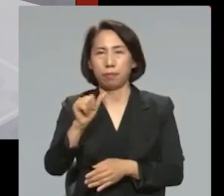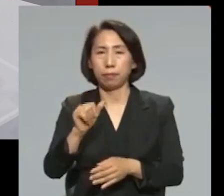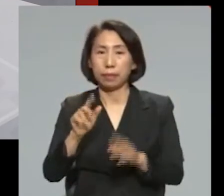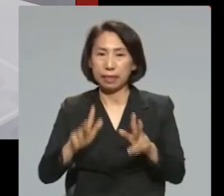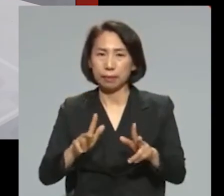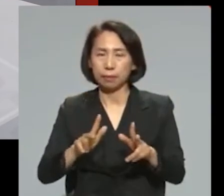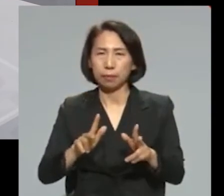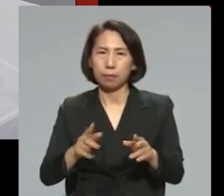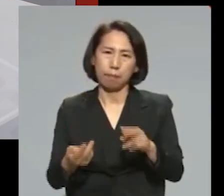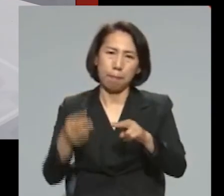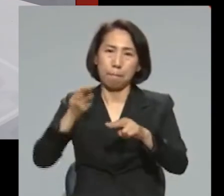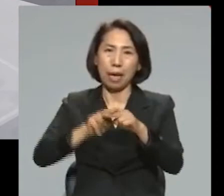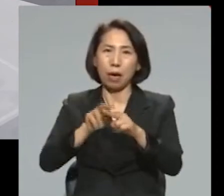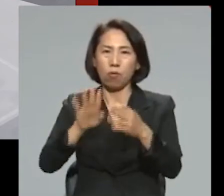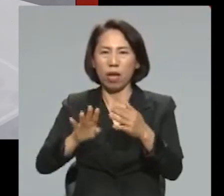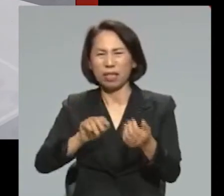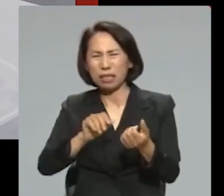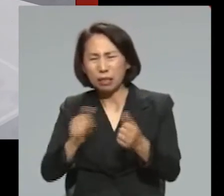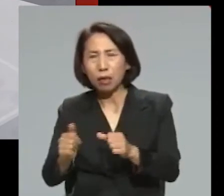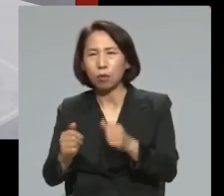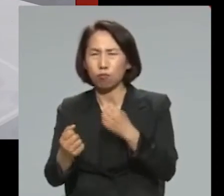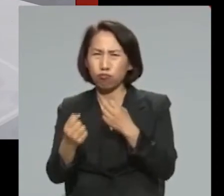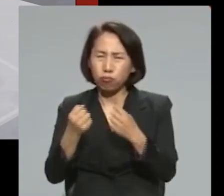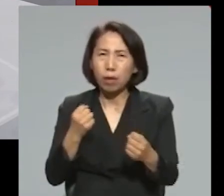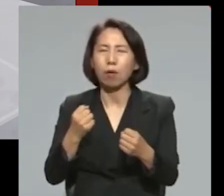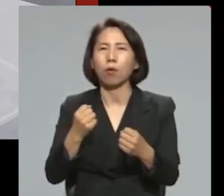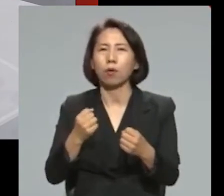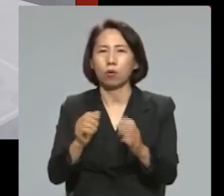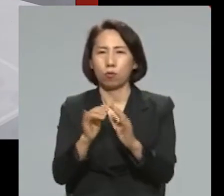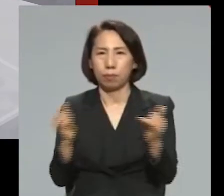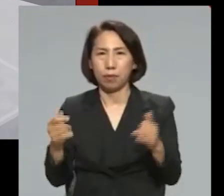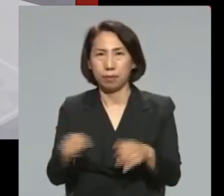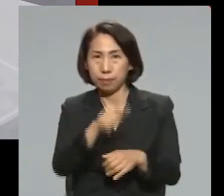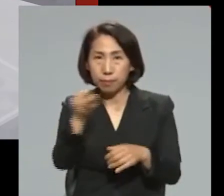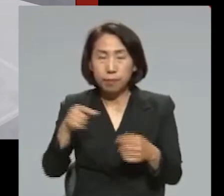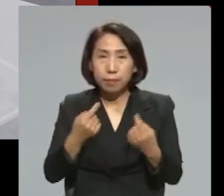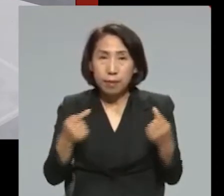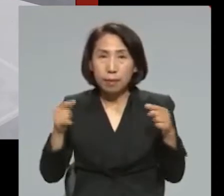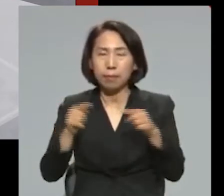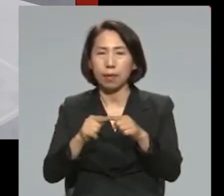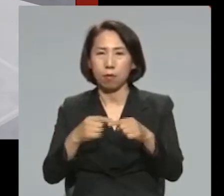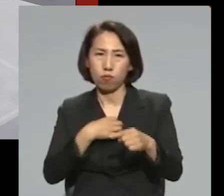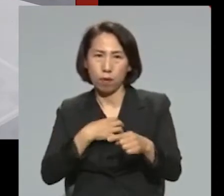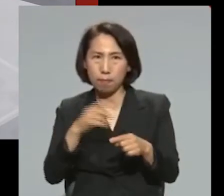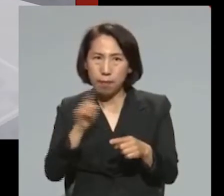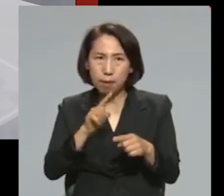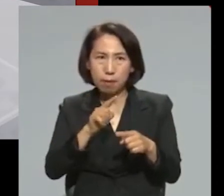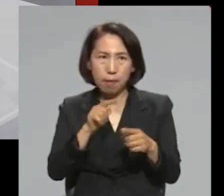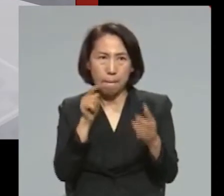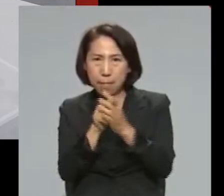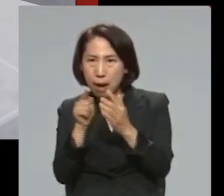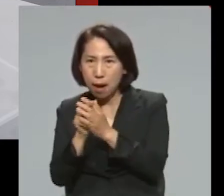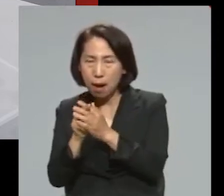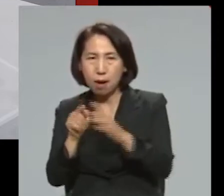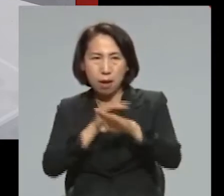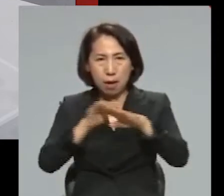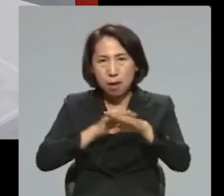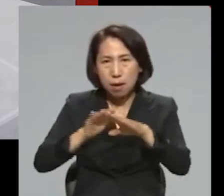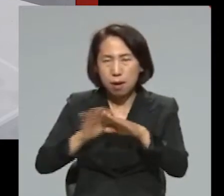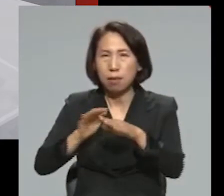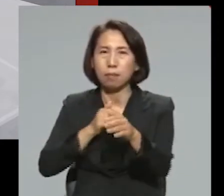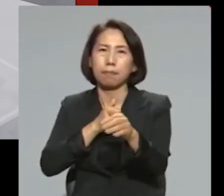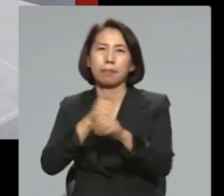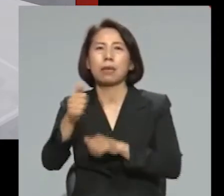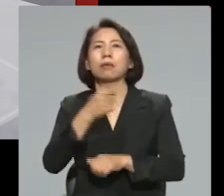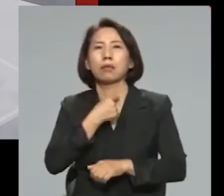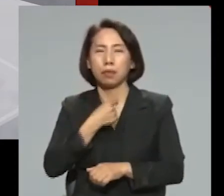쓰러지는 한이 있더라도 국민들과 함께 고령의 위기 사항을 잘 파악해 극복하겠습니다. 우리 함께